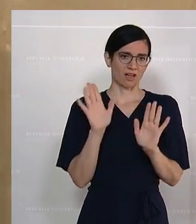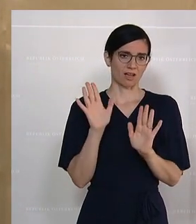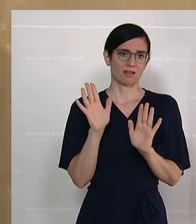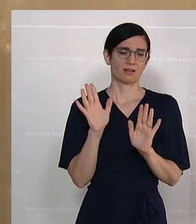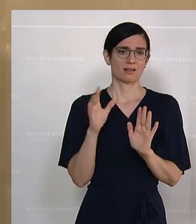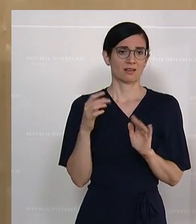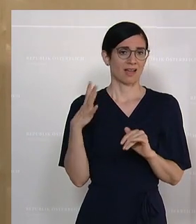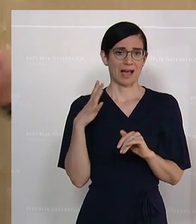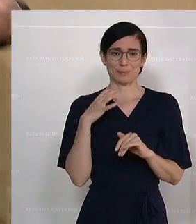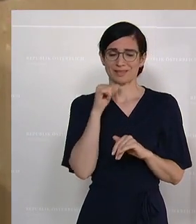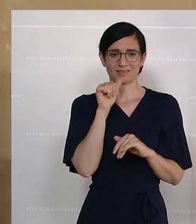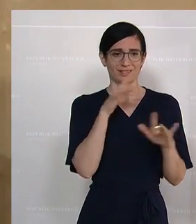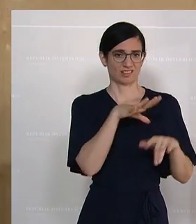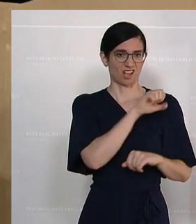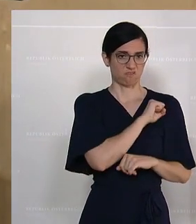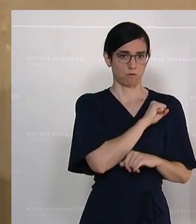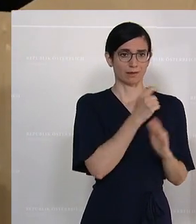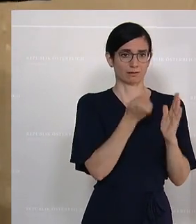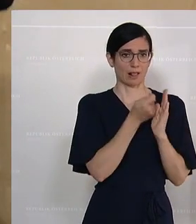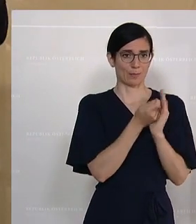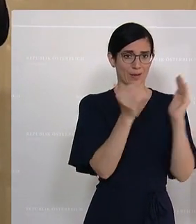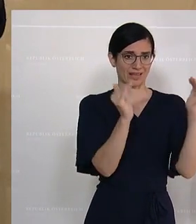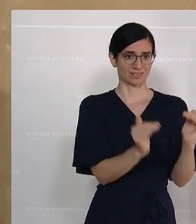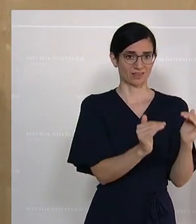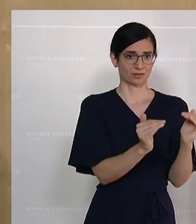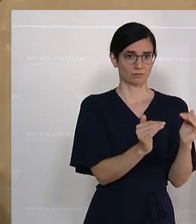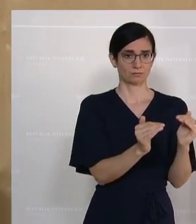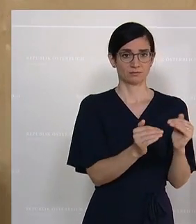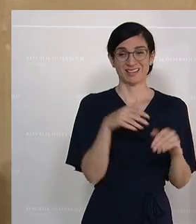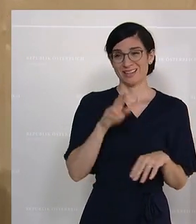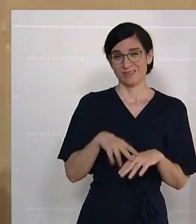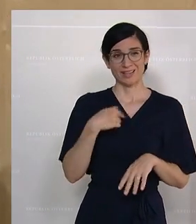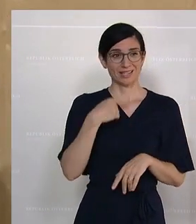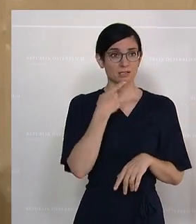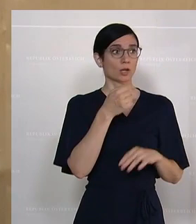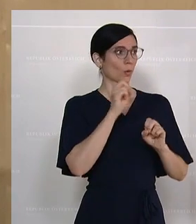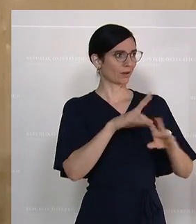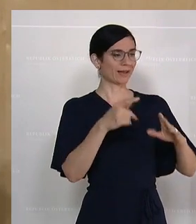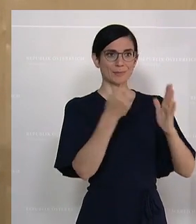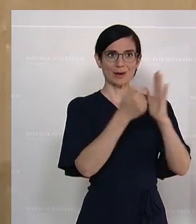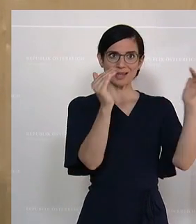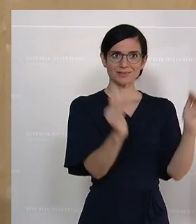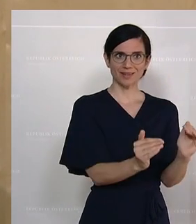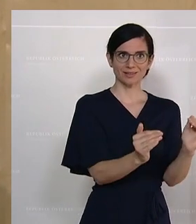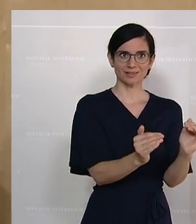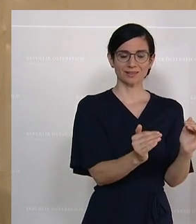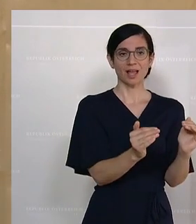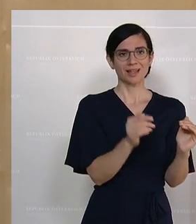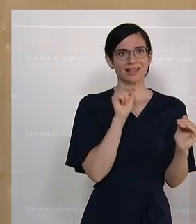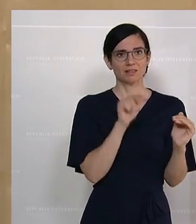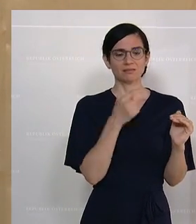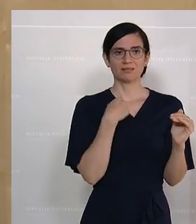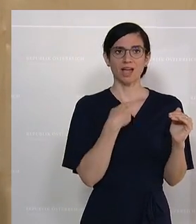nicht diese senkung anbringen nämlich der preise ich würde ihnen ihr recht geben wenn man mal die preise runter bringen täten dann wäre das in engeren sinn